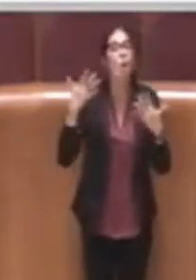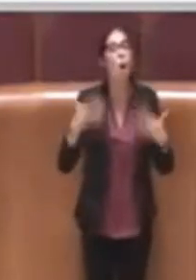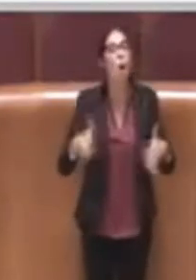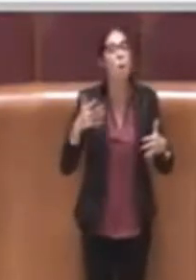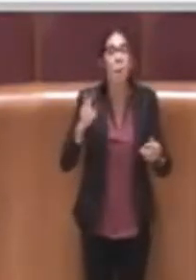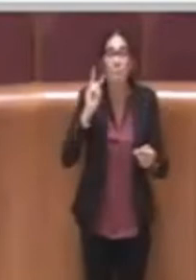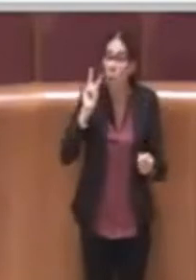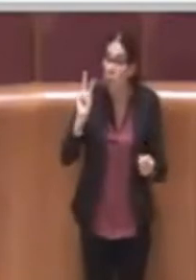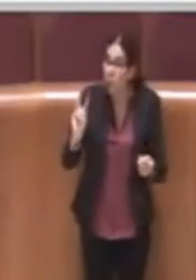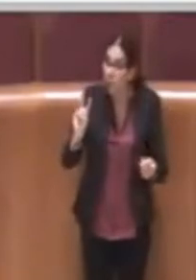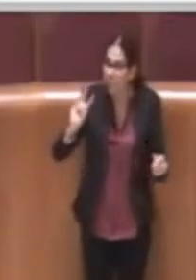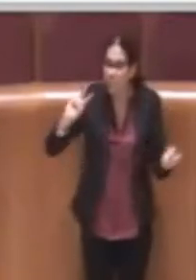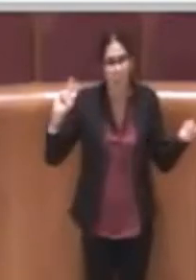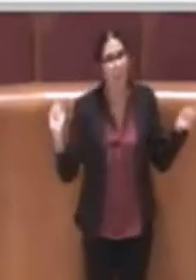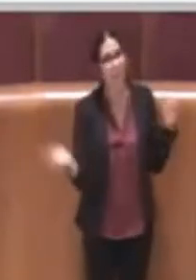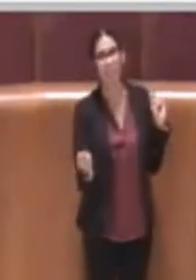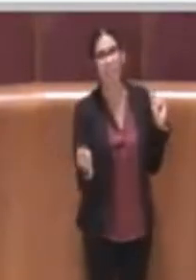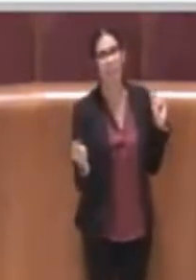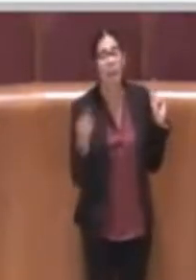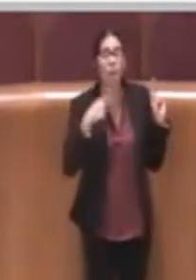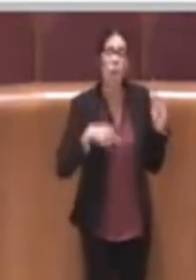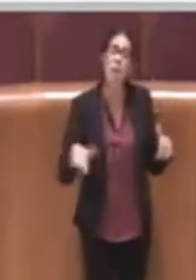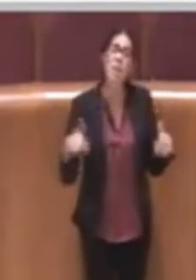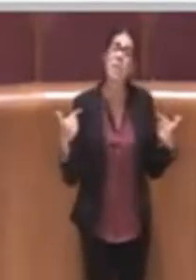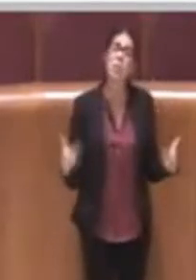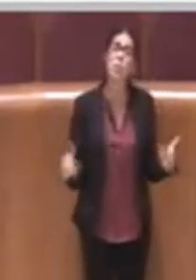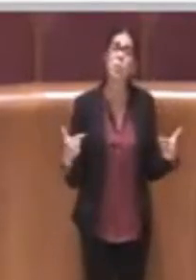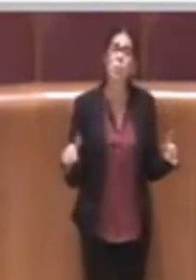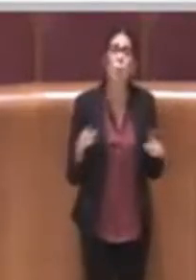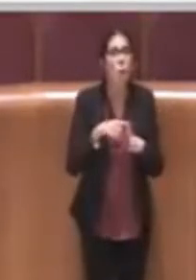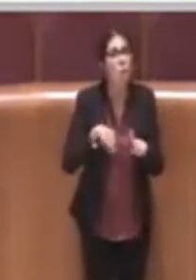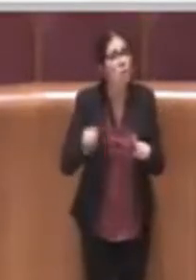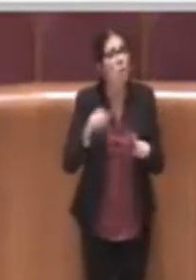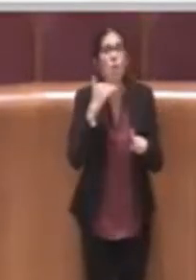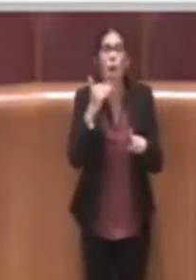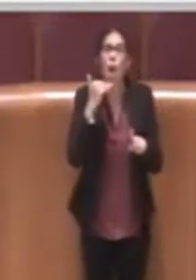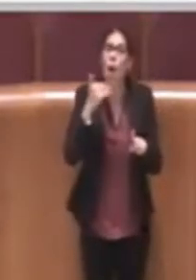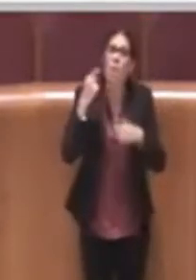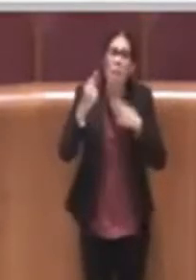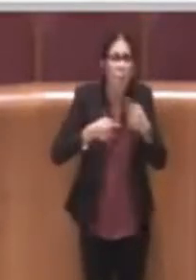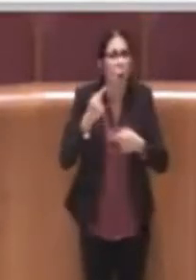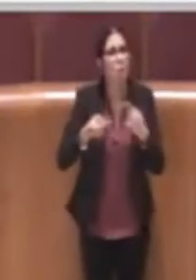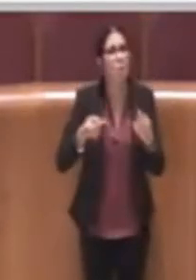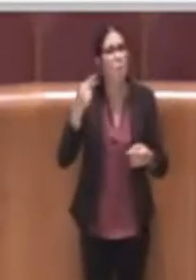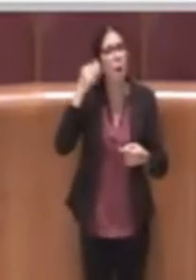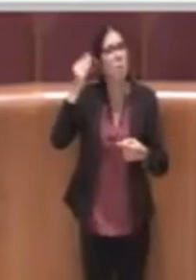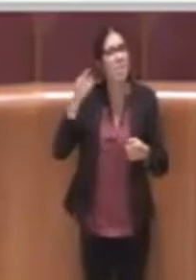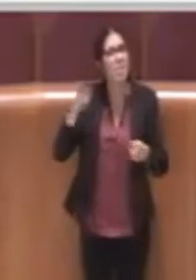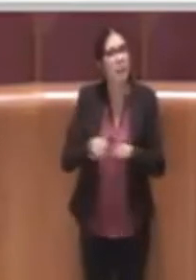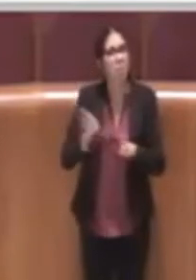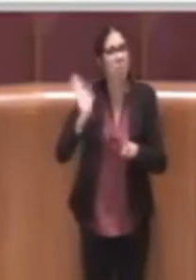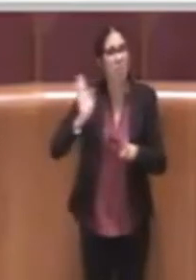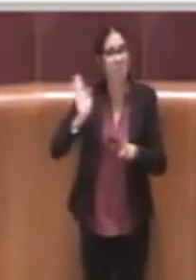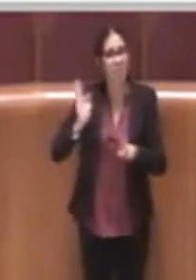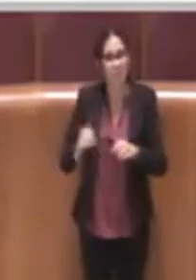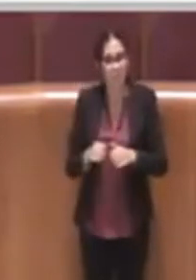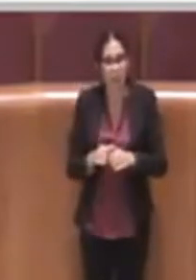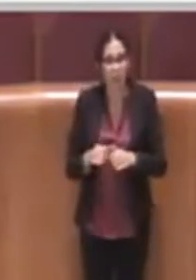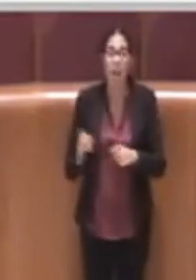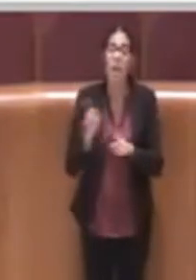visione, che noi siamo stufi di continuare a persistere nelle stesse logiche. Quindi nessuno a noi ci